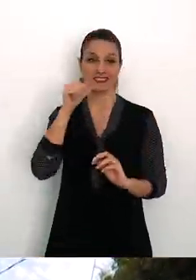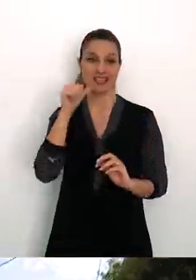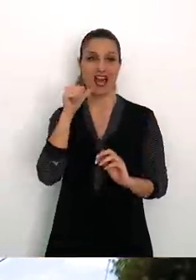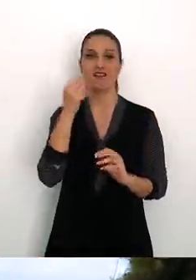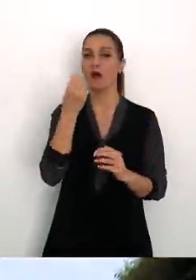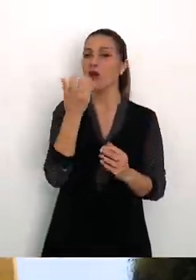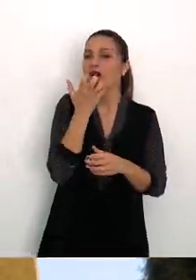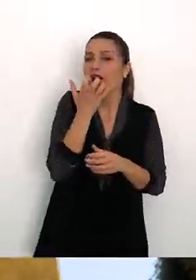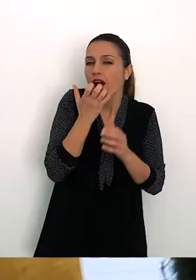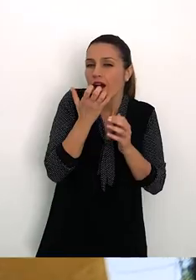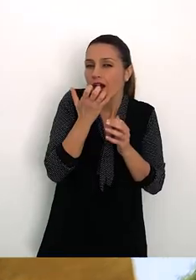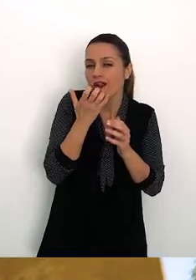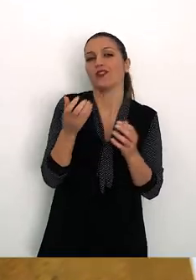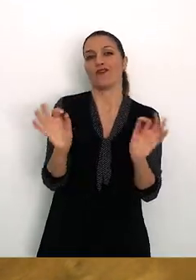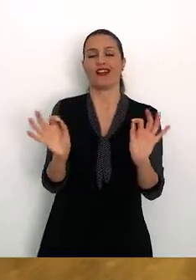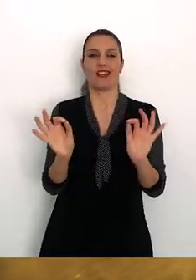battute dal sole.